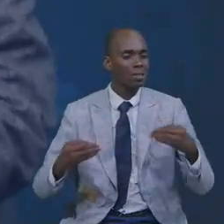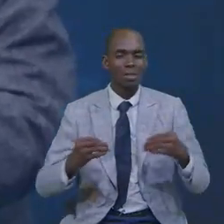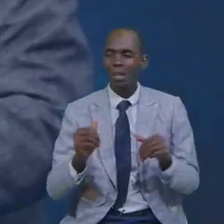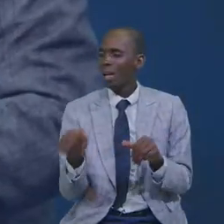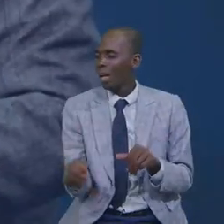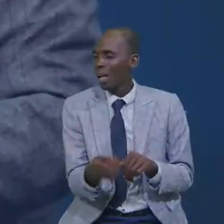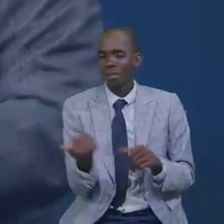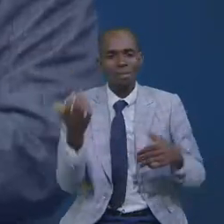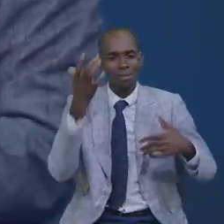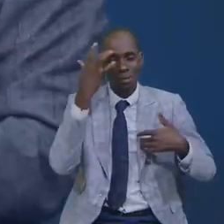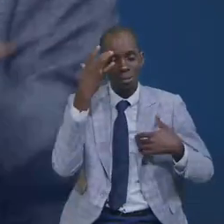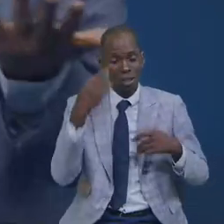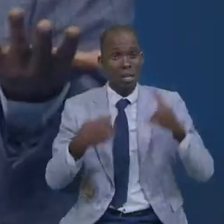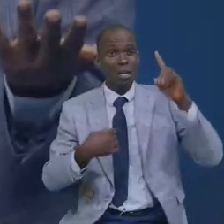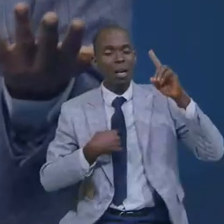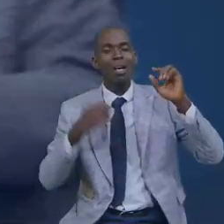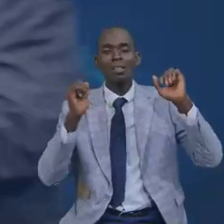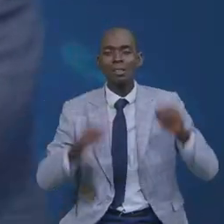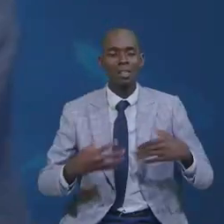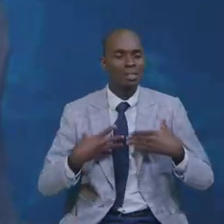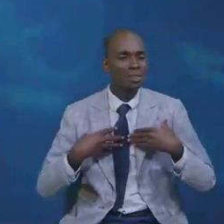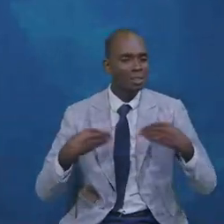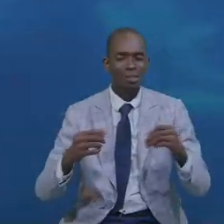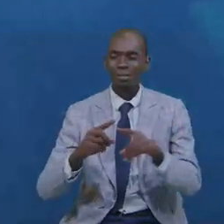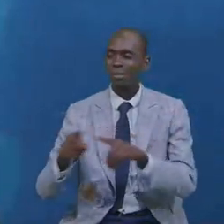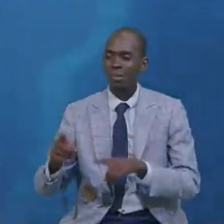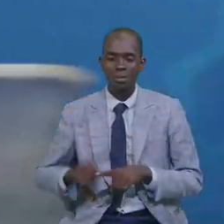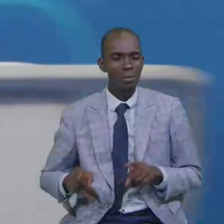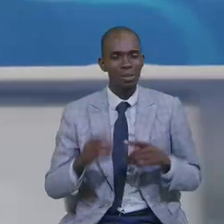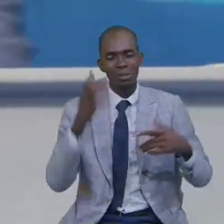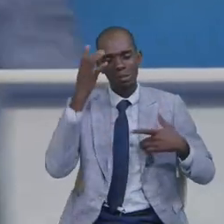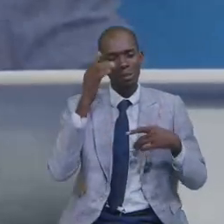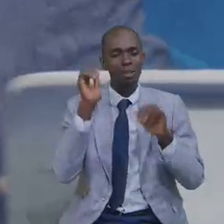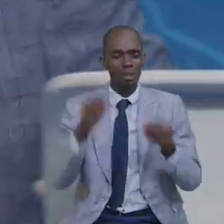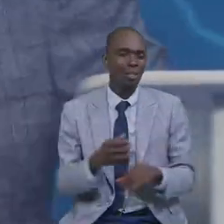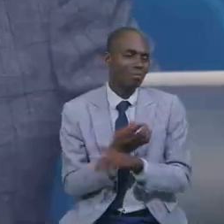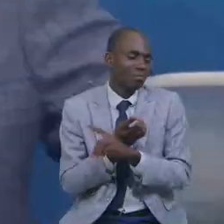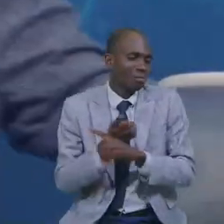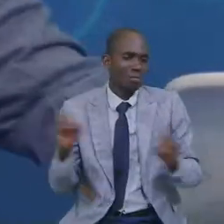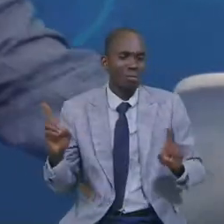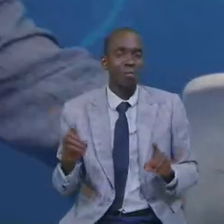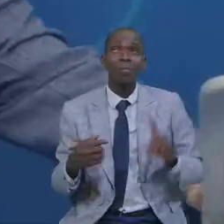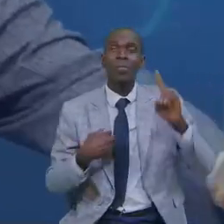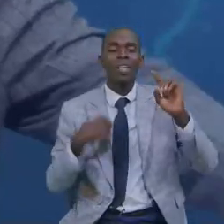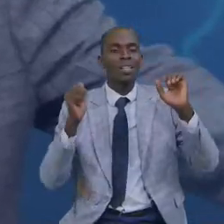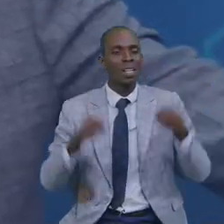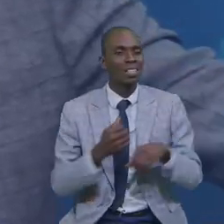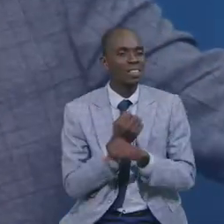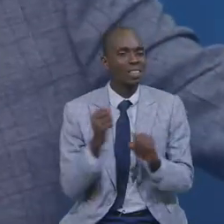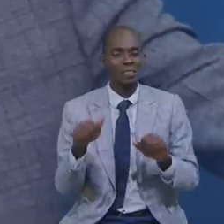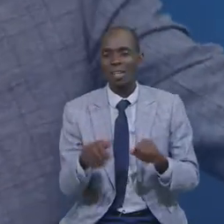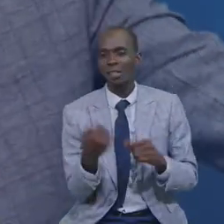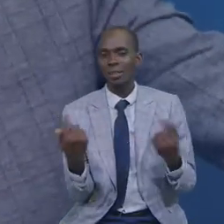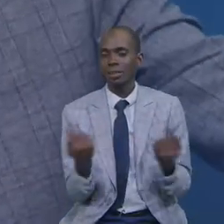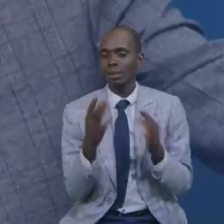je peux délivrer toute personne opprimée Chris dit je peux sauver tout